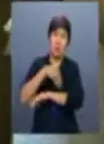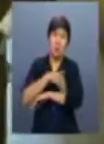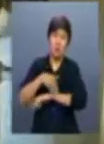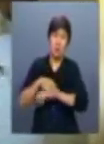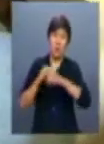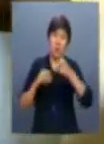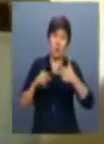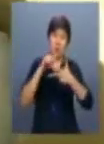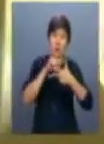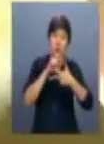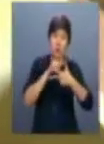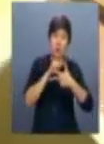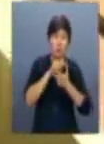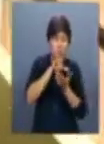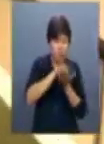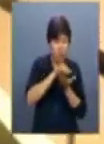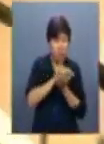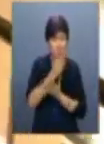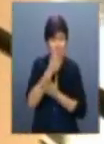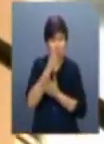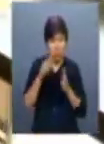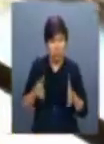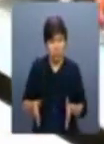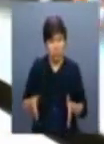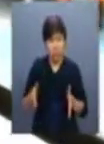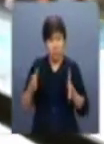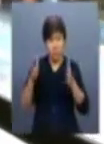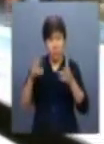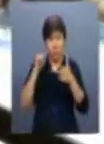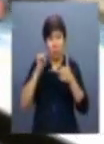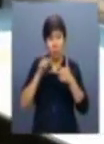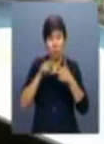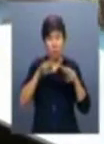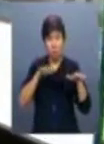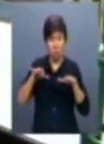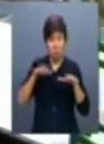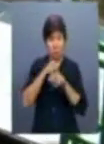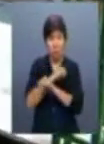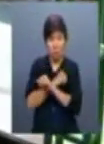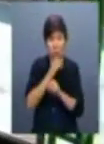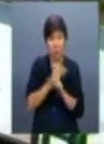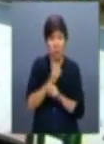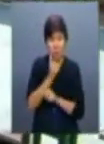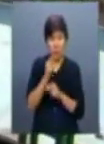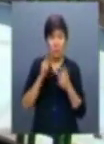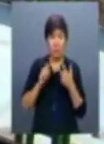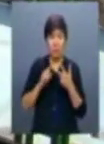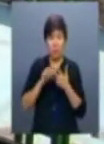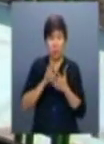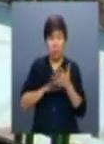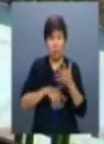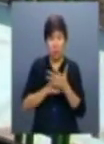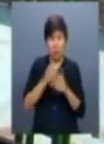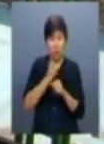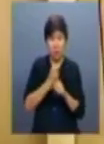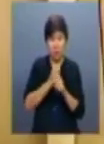ประเมินกำลังที่เหลืออยู่ของอาคารความสามารถในการรับปรางค์สั่นสะเทือนจากแผ่นดินไหวรวมทั้งการเสนอแผนงานเปรียบเทียบ